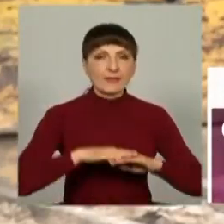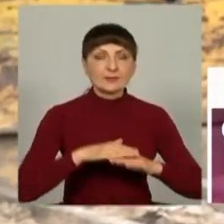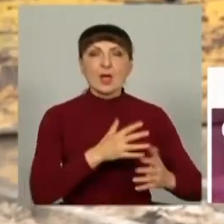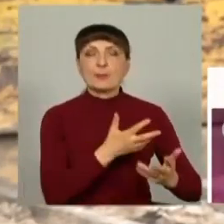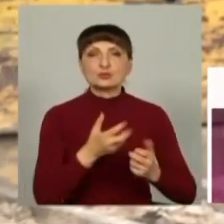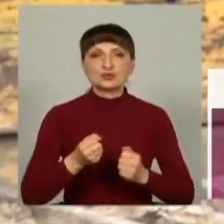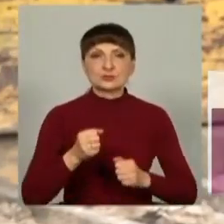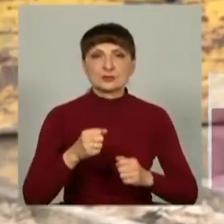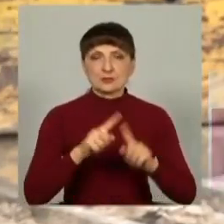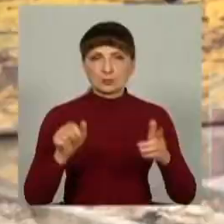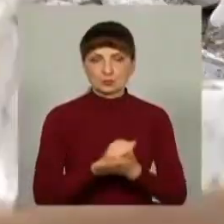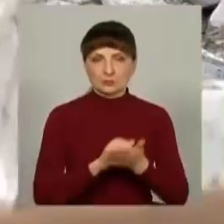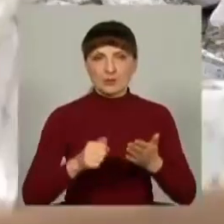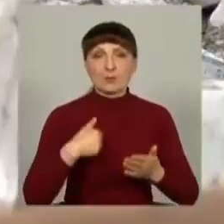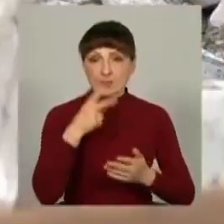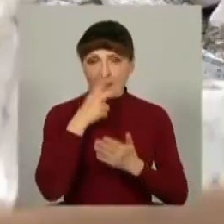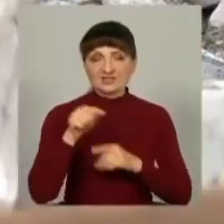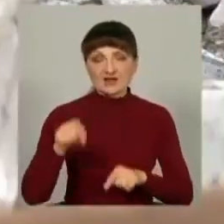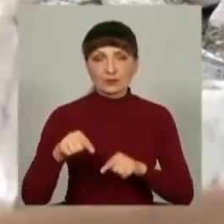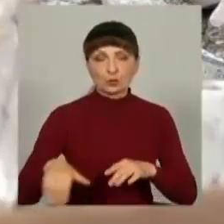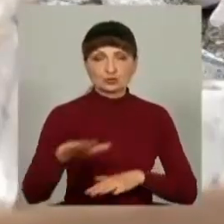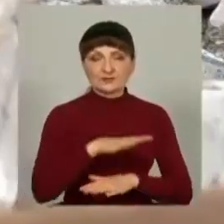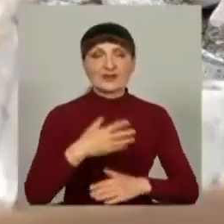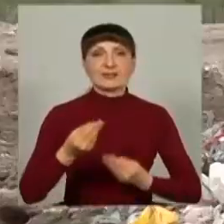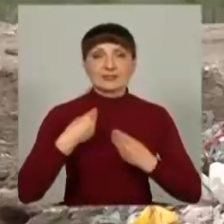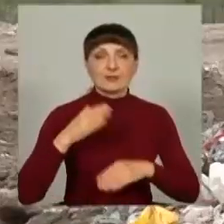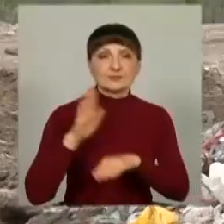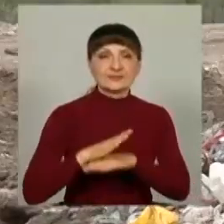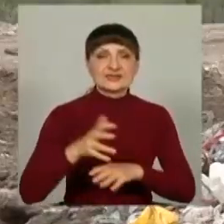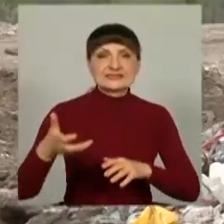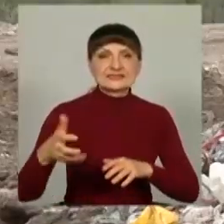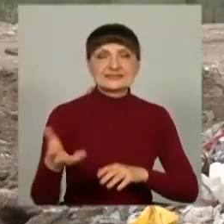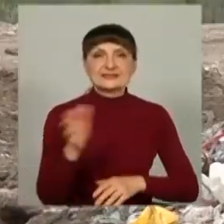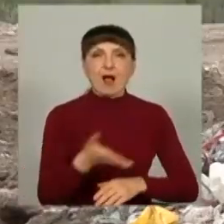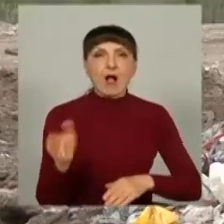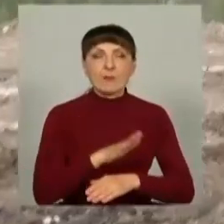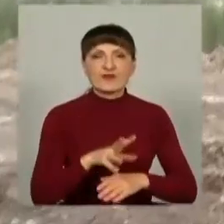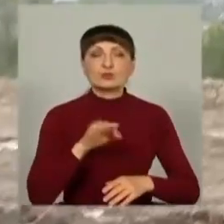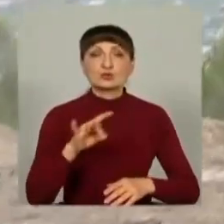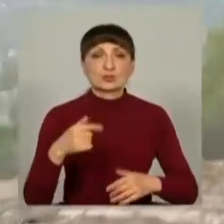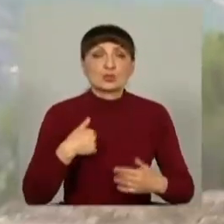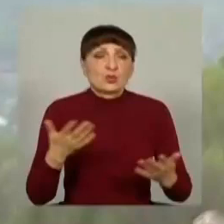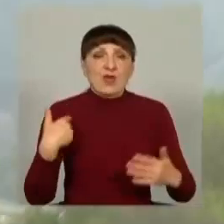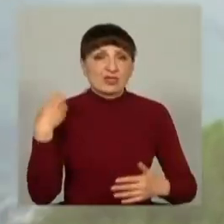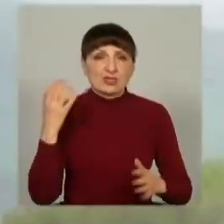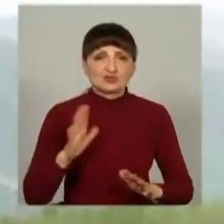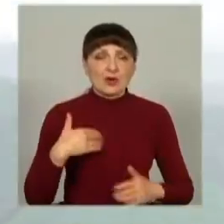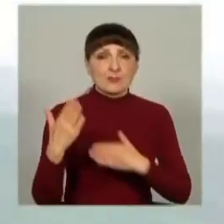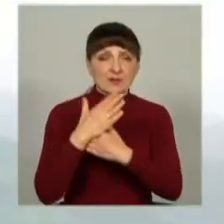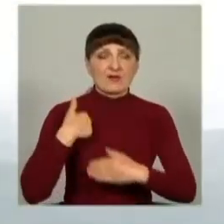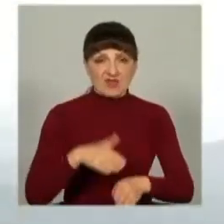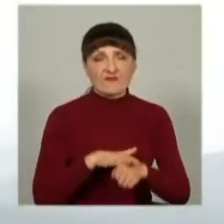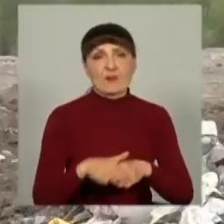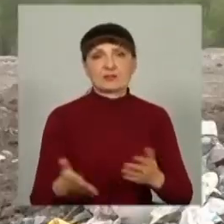распоряжении там не показали этот участок и дали поручение закапывать мусор ну я маленький человек и выполняют то что мне